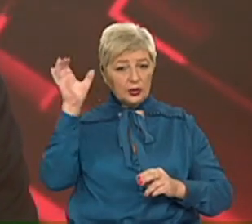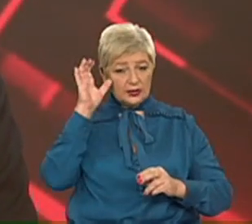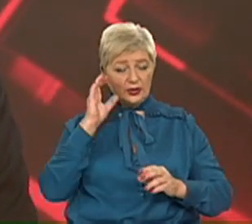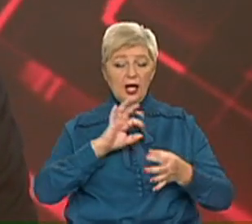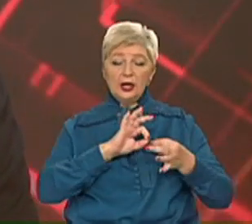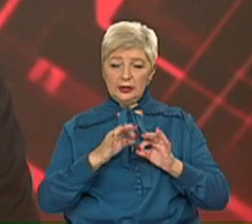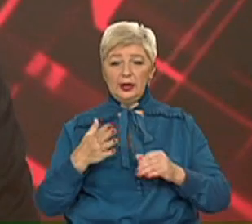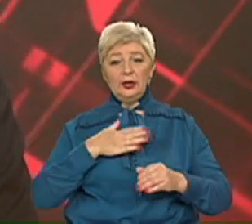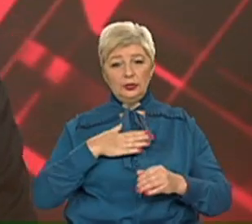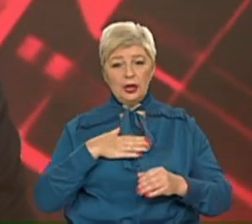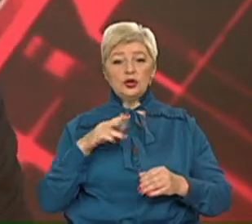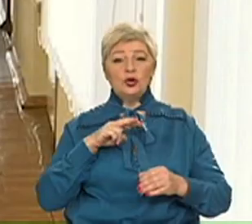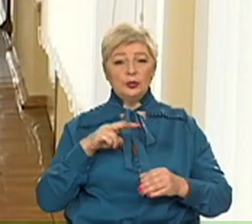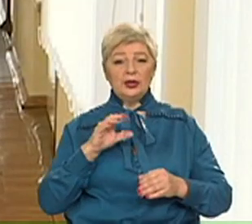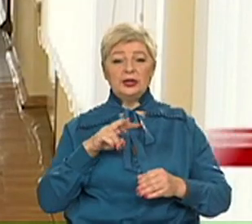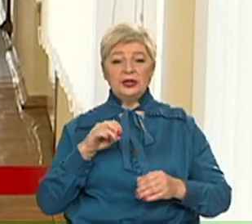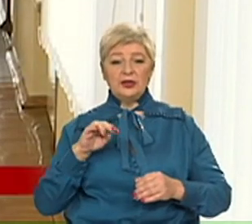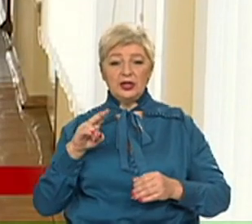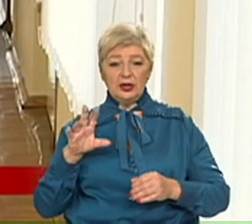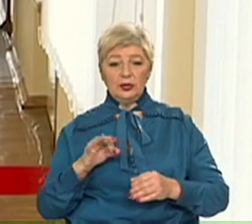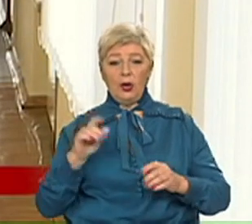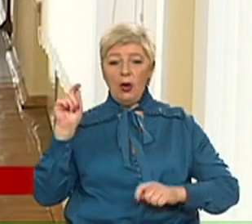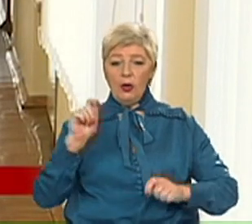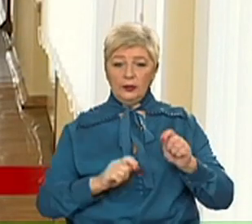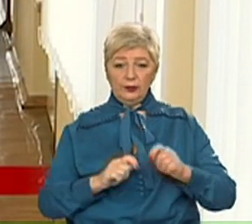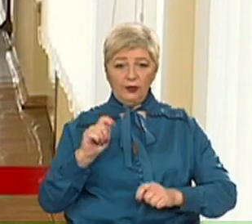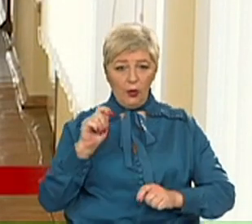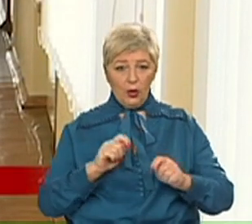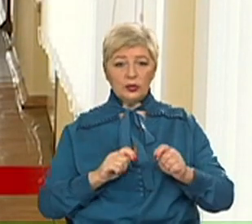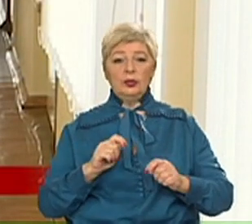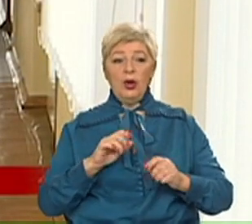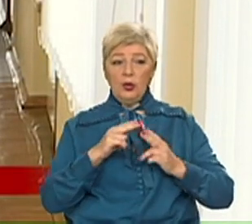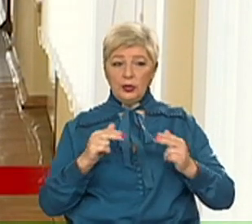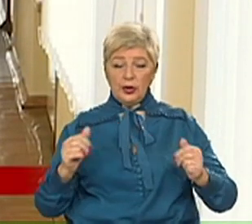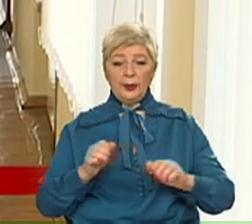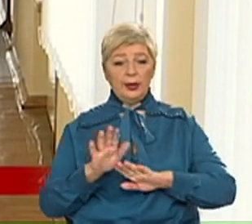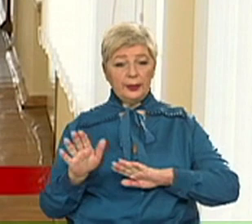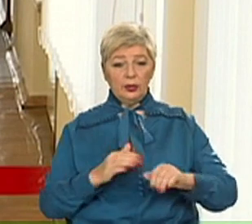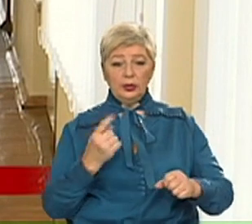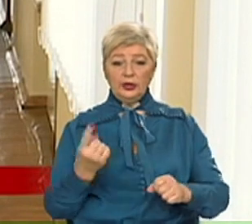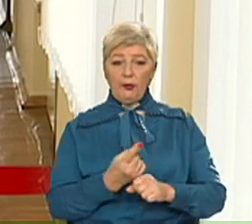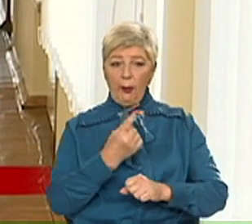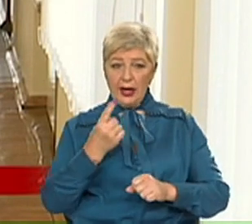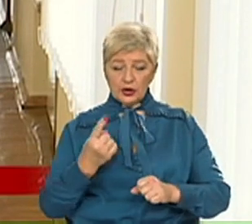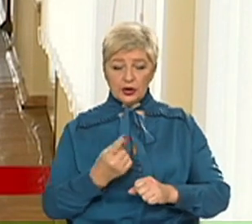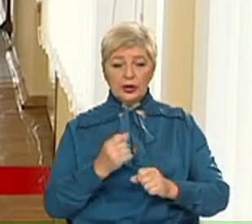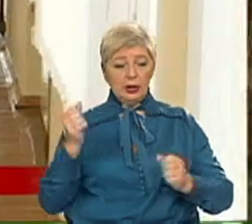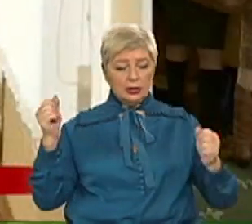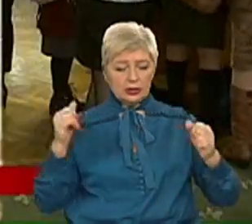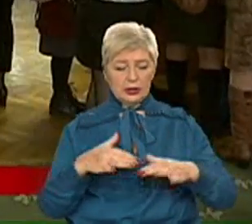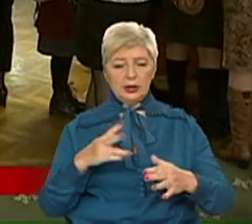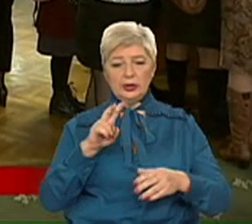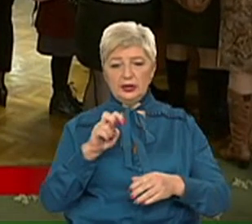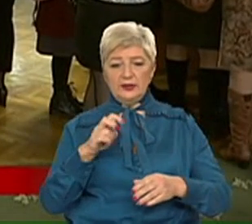Деталі у нашої Людмили Литвиненко. Форум «Sex Education» у Дніпрі проходить вперше. На нього